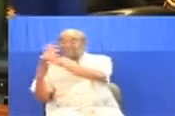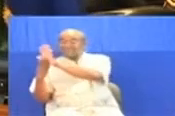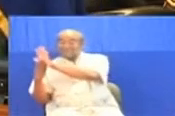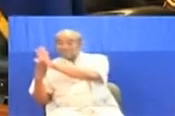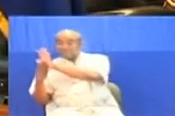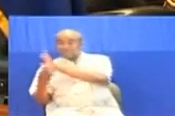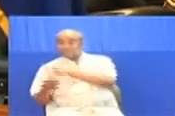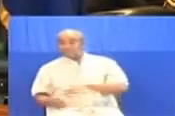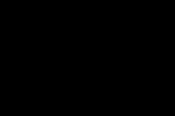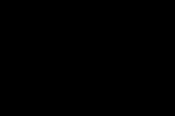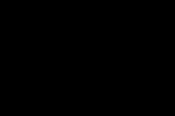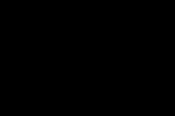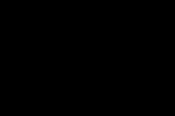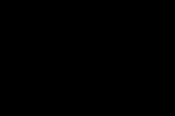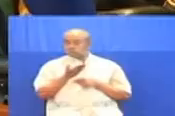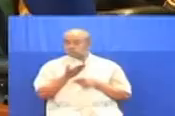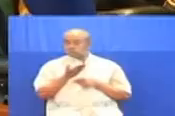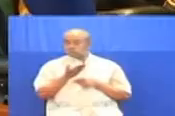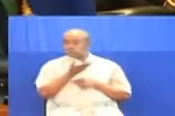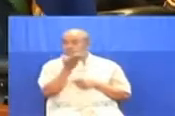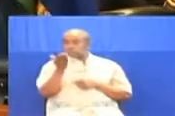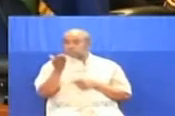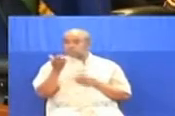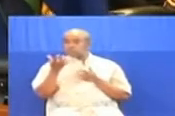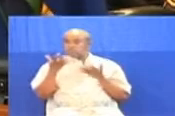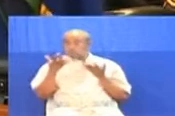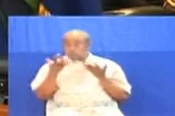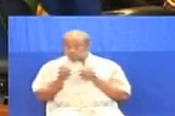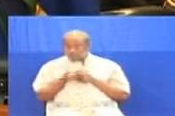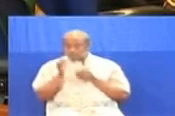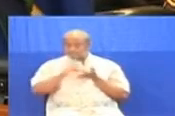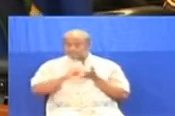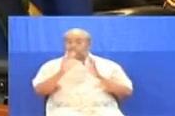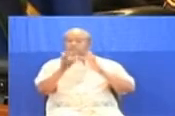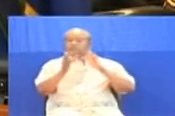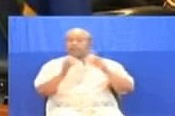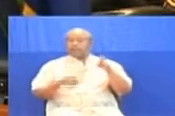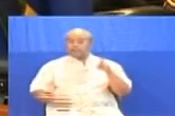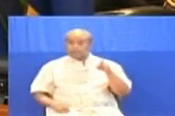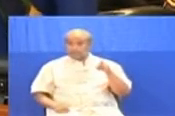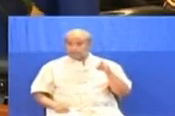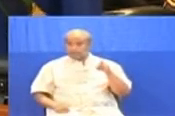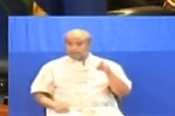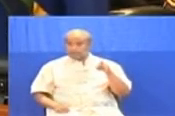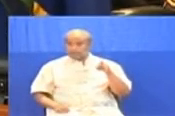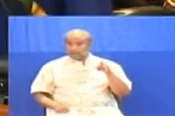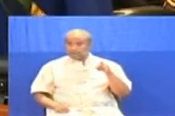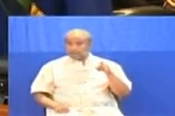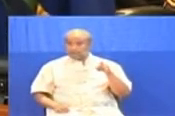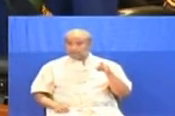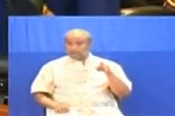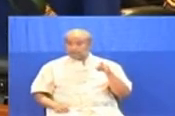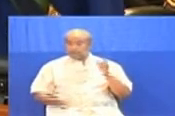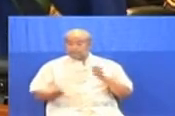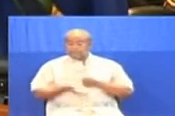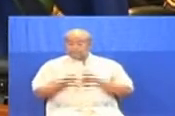0 26 21 60 199. Lakini wengine wanaweza kuandika barua pepe ambayo ni